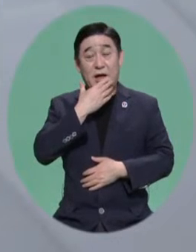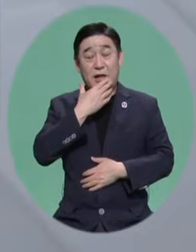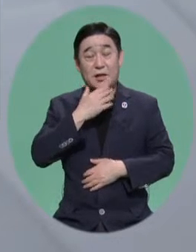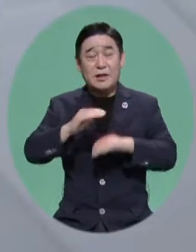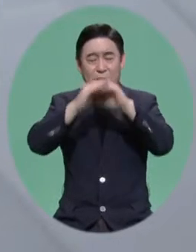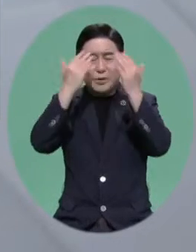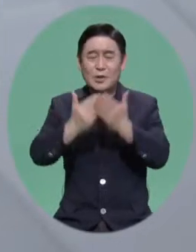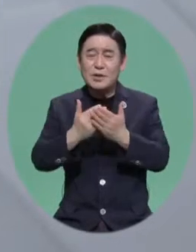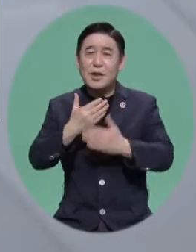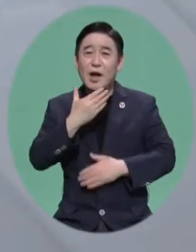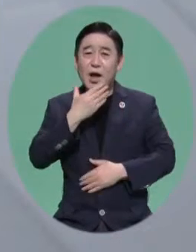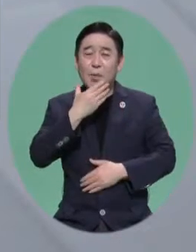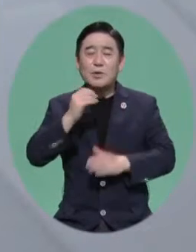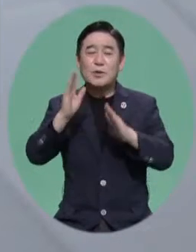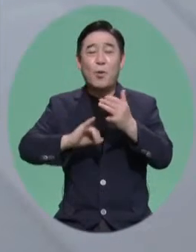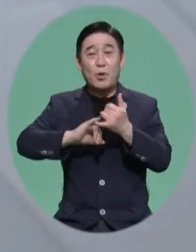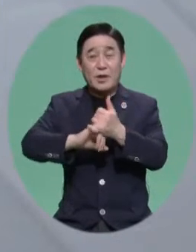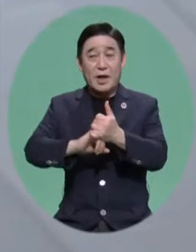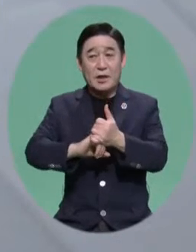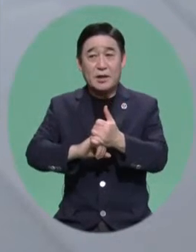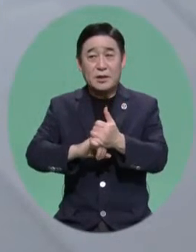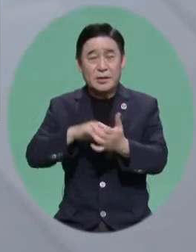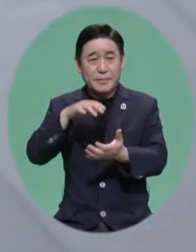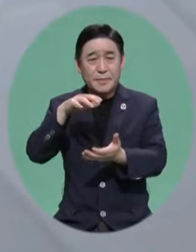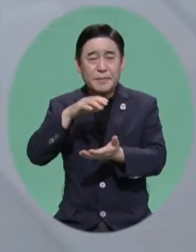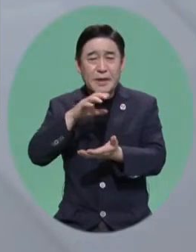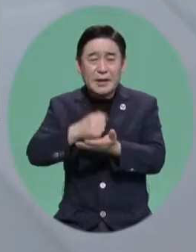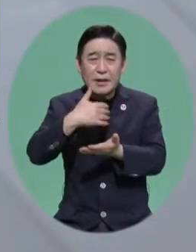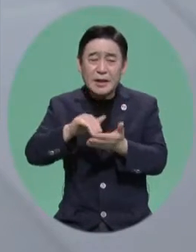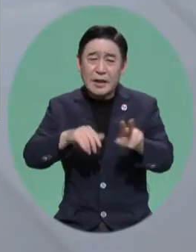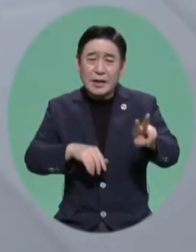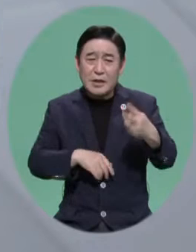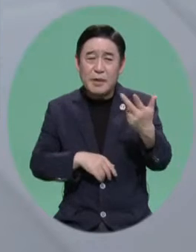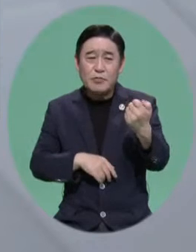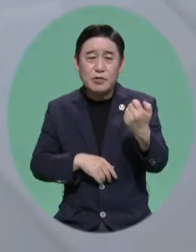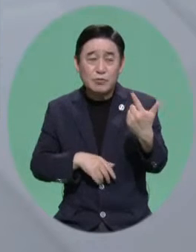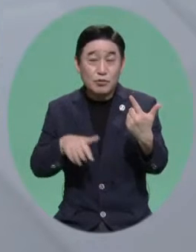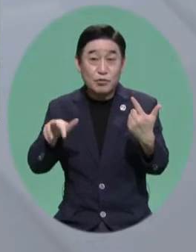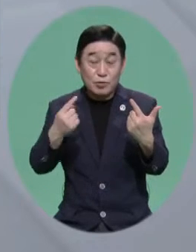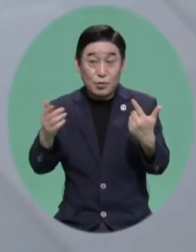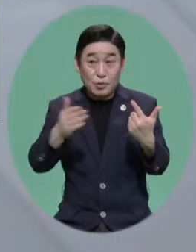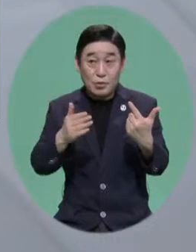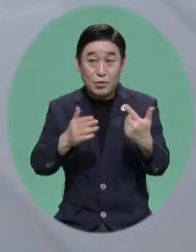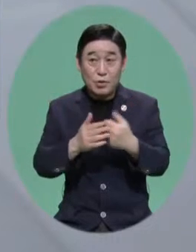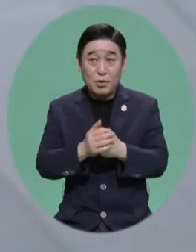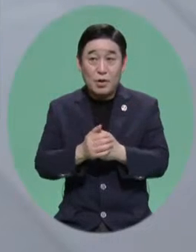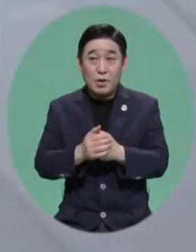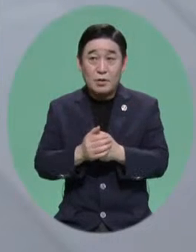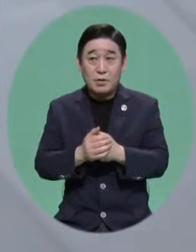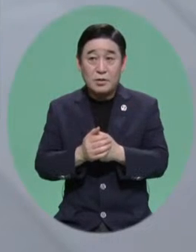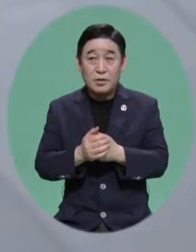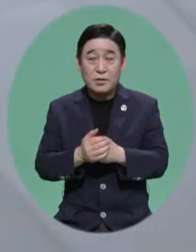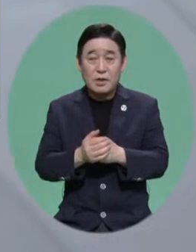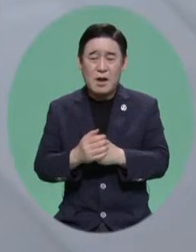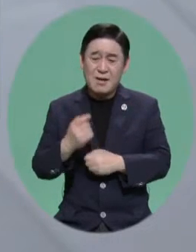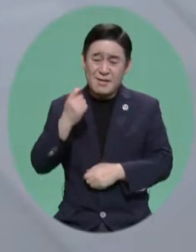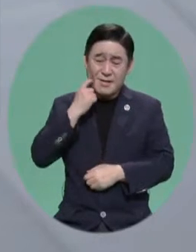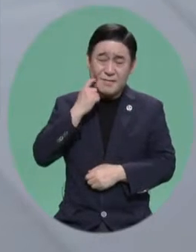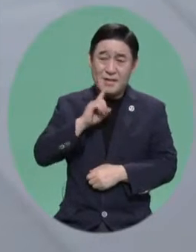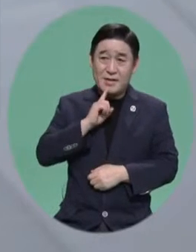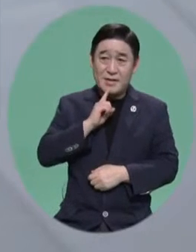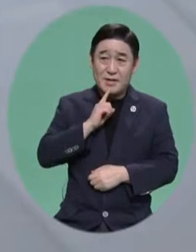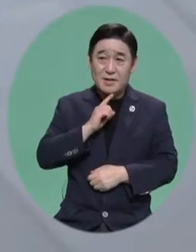전체 공약에서 잡은 돈이야 260 6주 정도 되고 써가지고 생각하는 백주 그렇게 말씀하지 마십시오